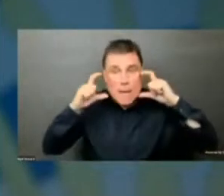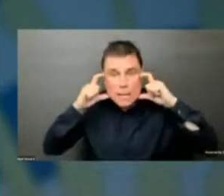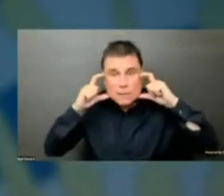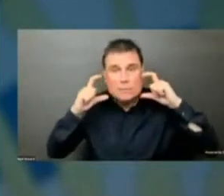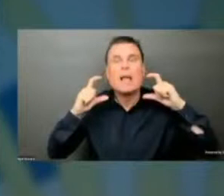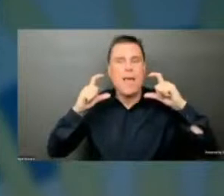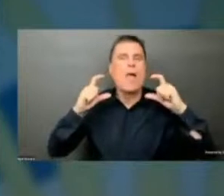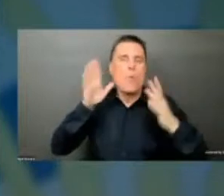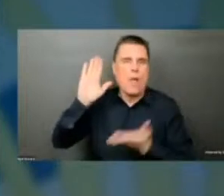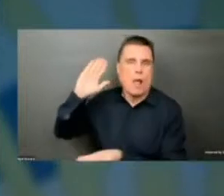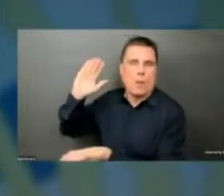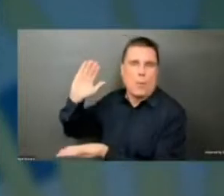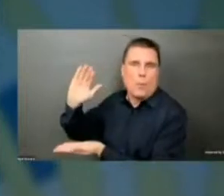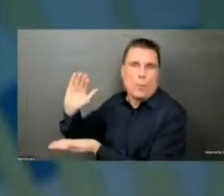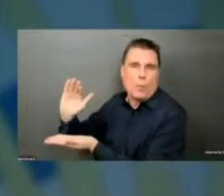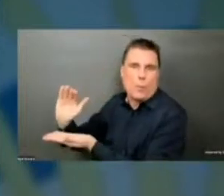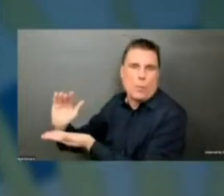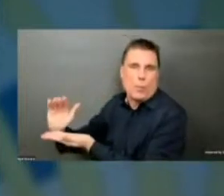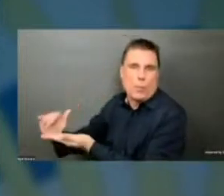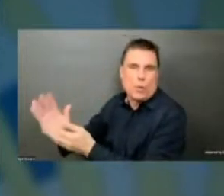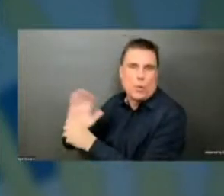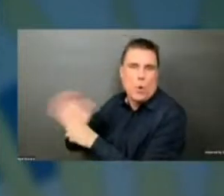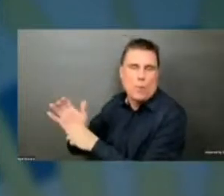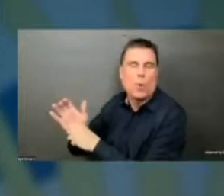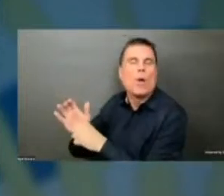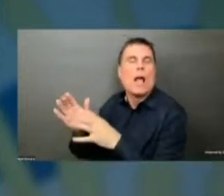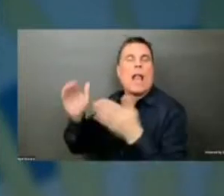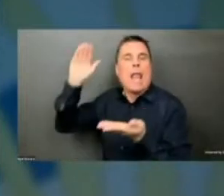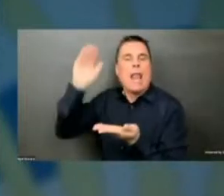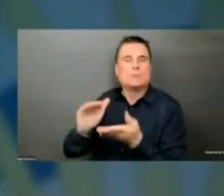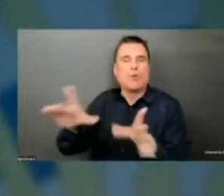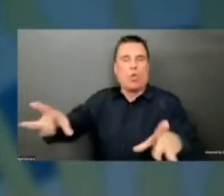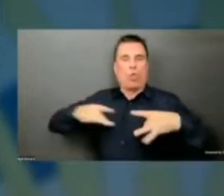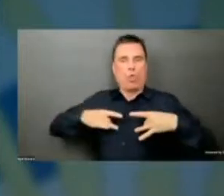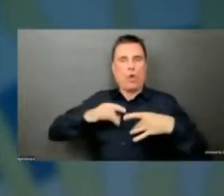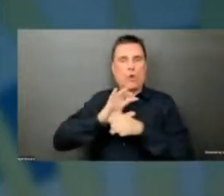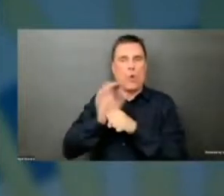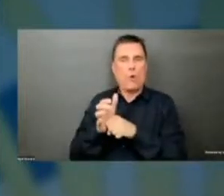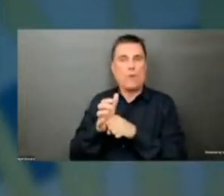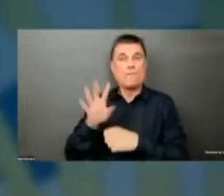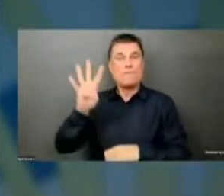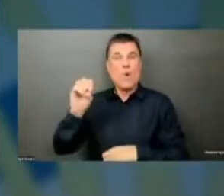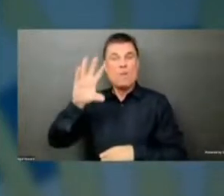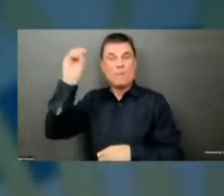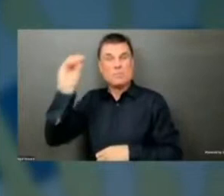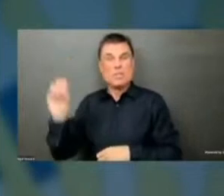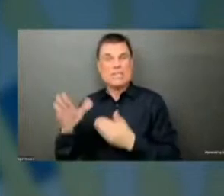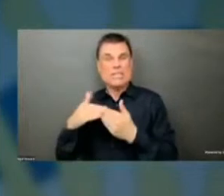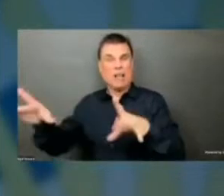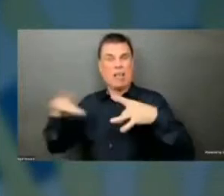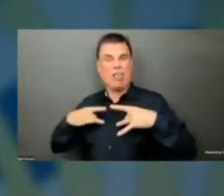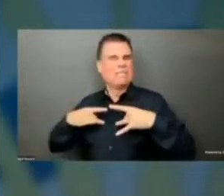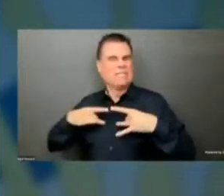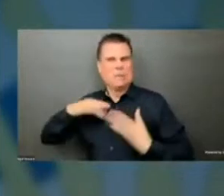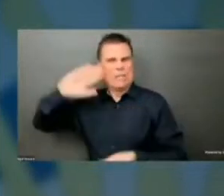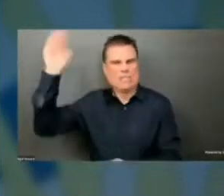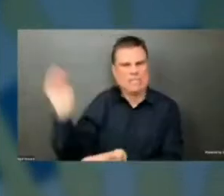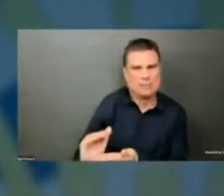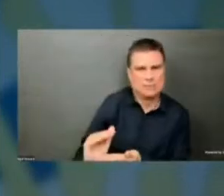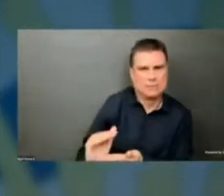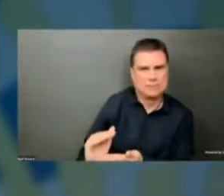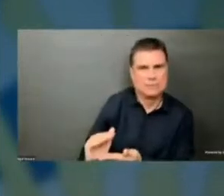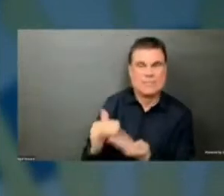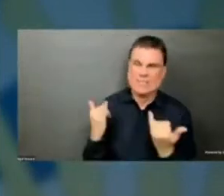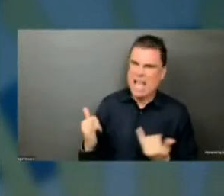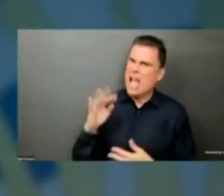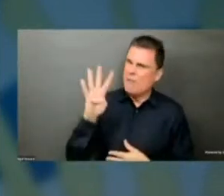要会 probability 宣 that 布 we're going 延 to 长还 pass the 是取 virus 消 on to 或 somebody 者放松 else if we're sick ourselves. 他也是说到了， Where 如 we 果 have 我们生病 concerns 不舒服 is